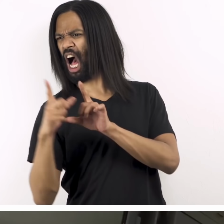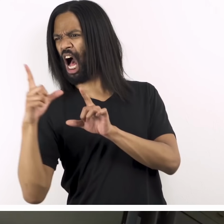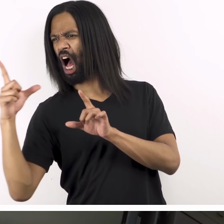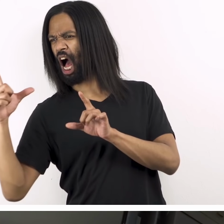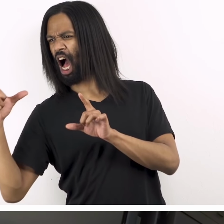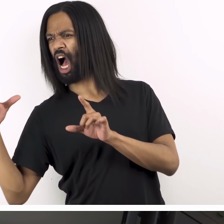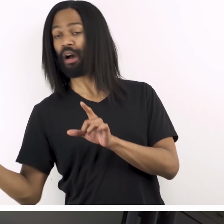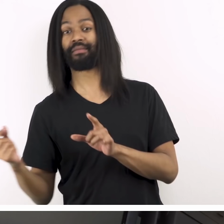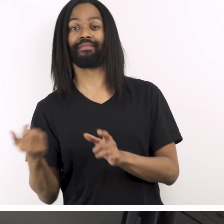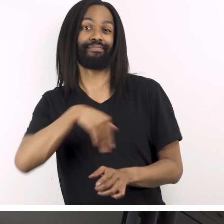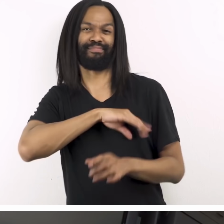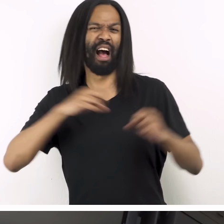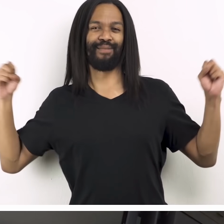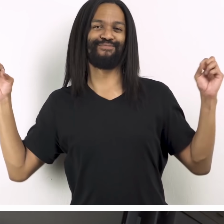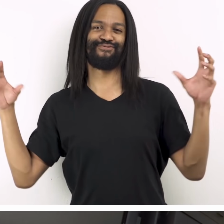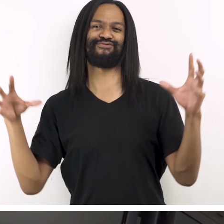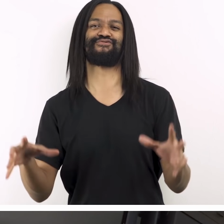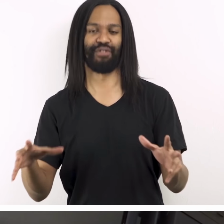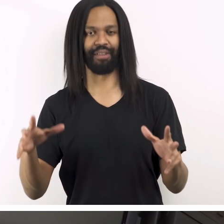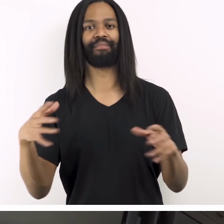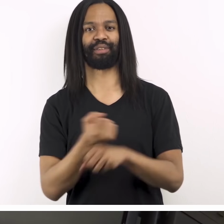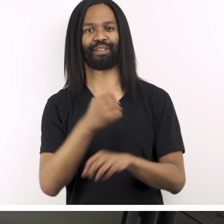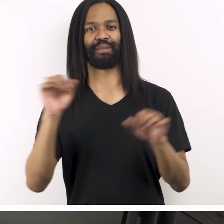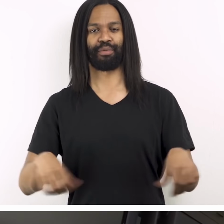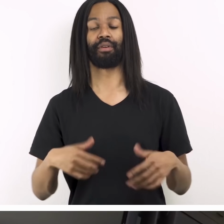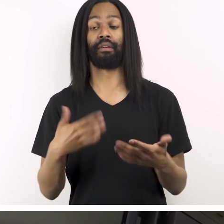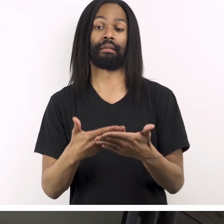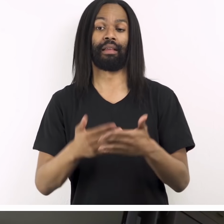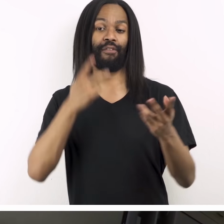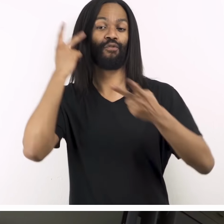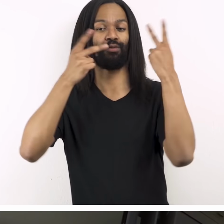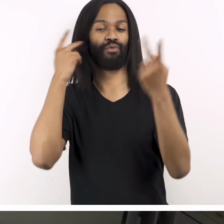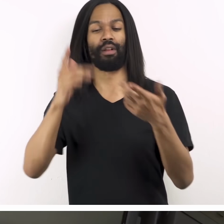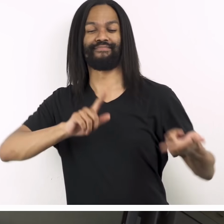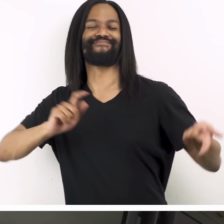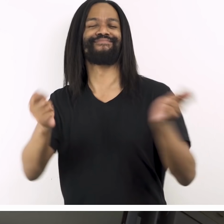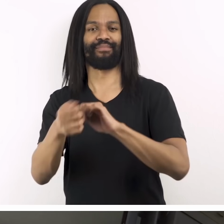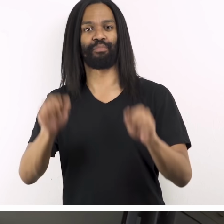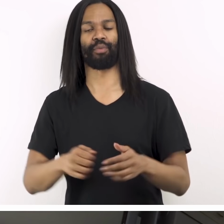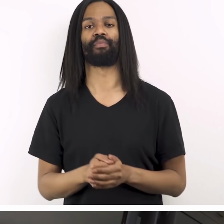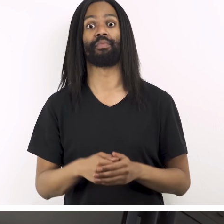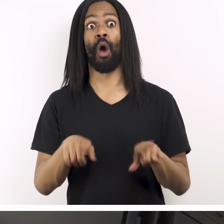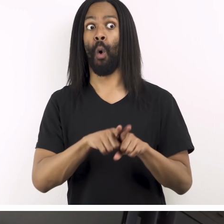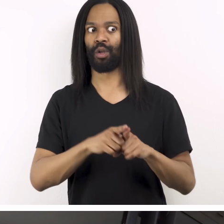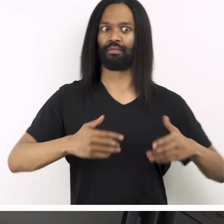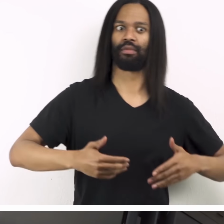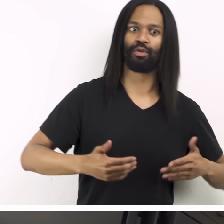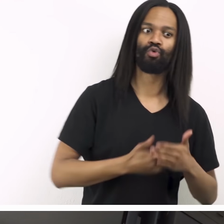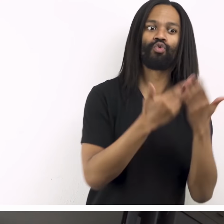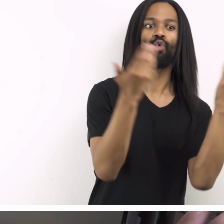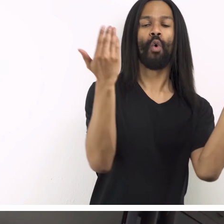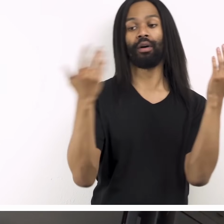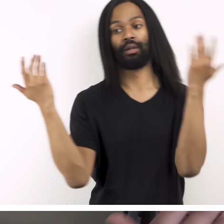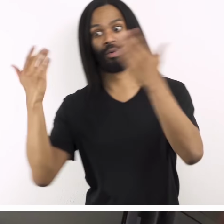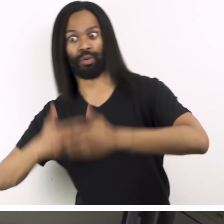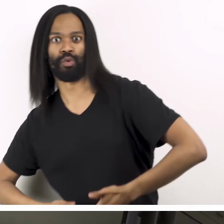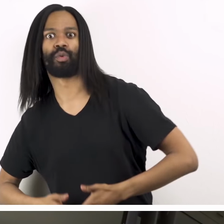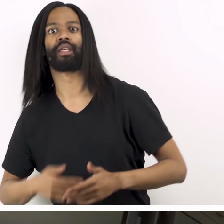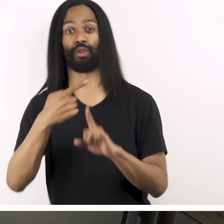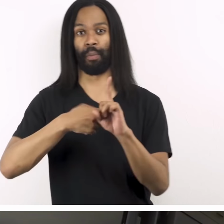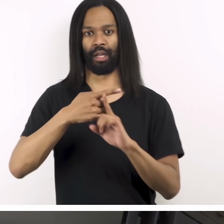changer radicalement la plante sur le visuel, sur son esthétique. Améliorer les températures entre le jour et la nuit, le différentiel vous